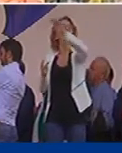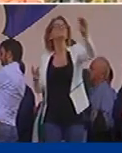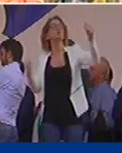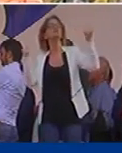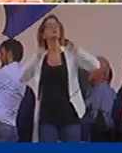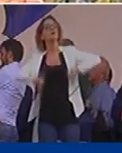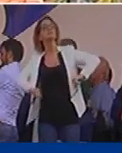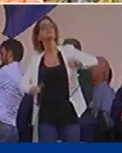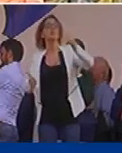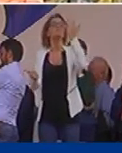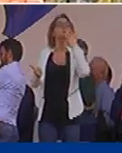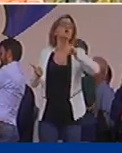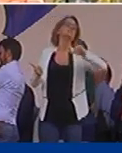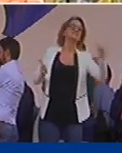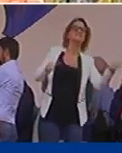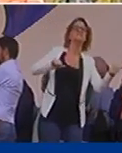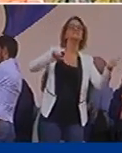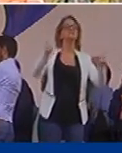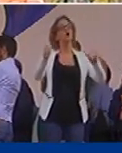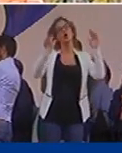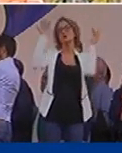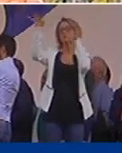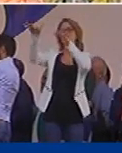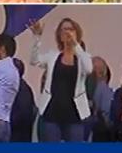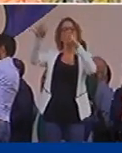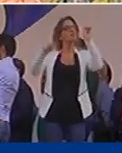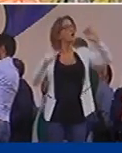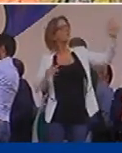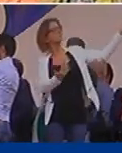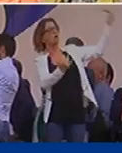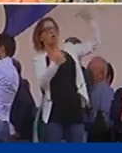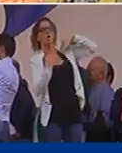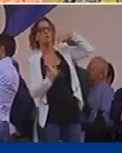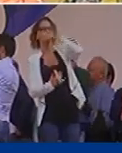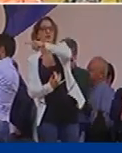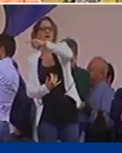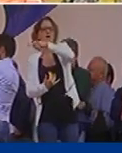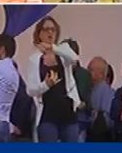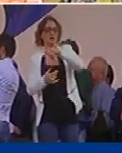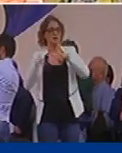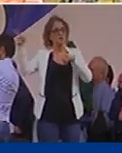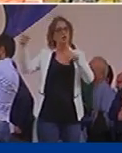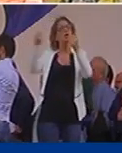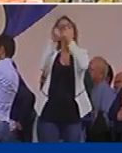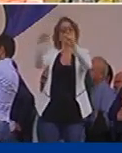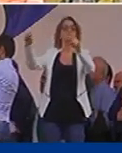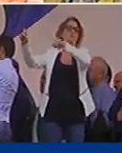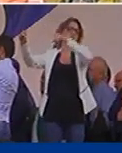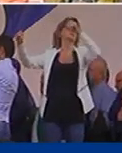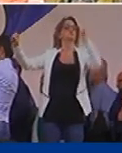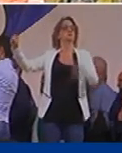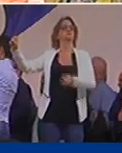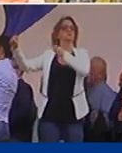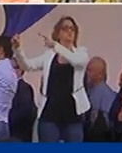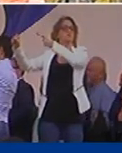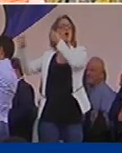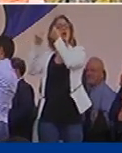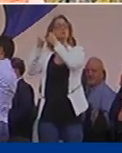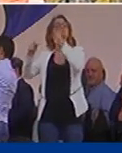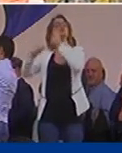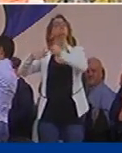"Volete o non volete gli immigrati che l'Europa ci vuole mandare? Quella è democrazia, quella è sovranità